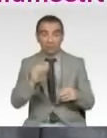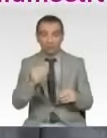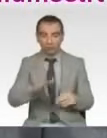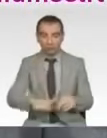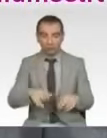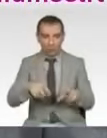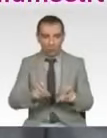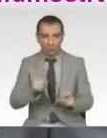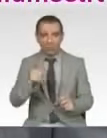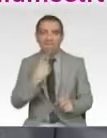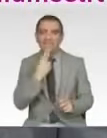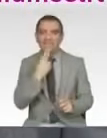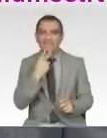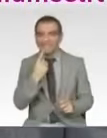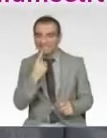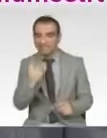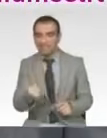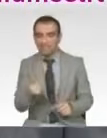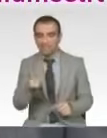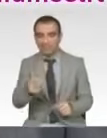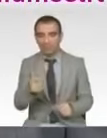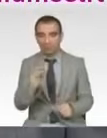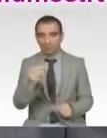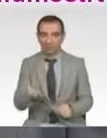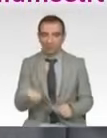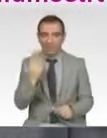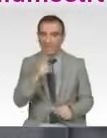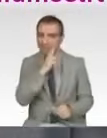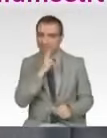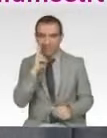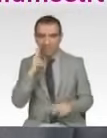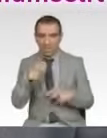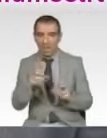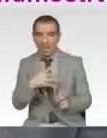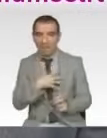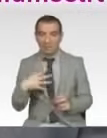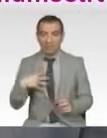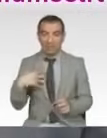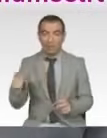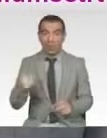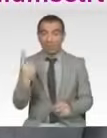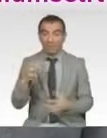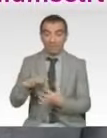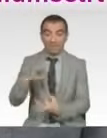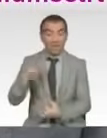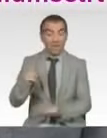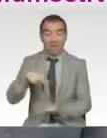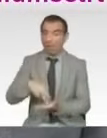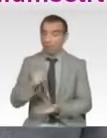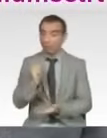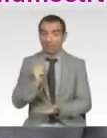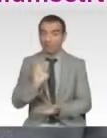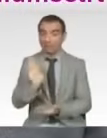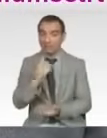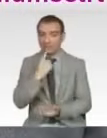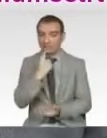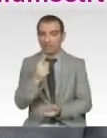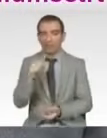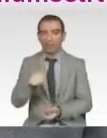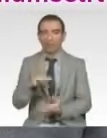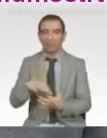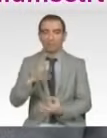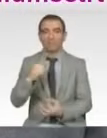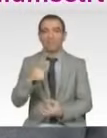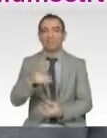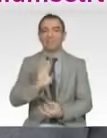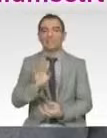oturuyordu. Orada kadınlar demişler ki hani çocuk kalksın teyze otursun. Annesi şey demiş, o da bir birey, kalkmak zorunda değil demiş. Bu